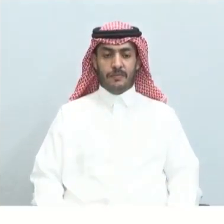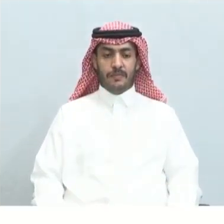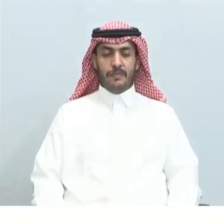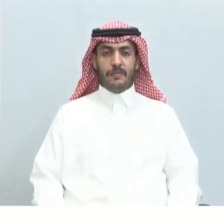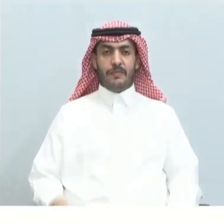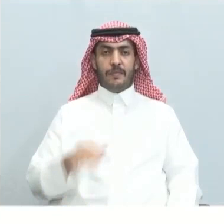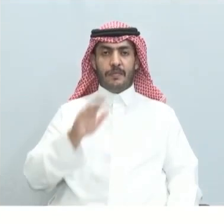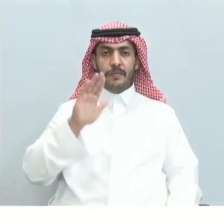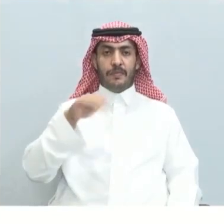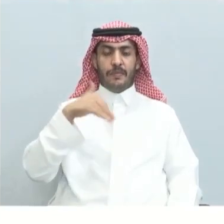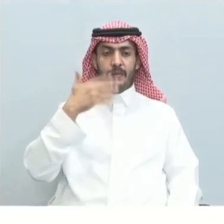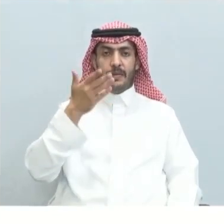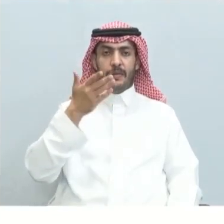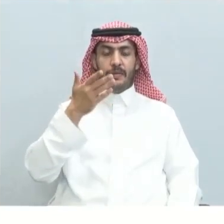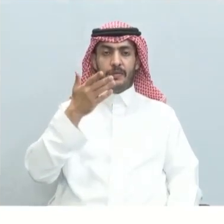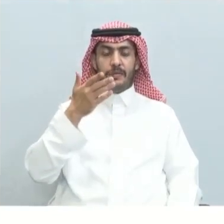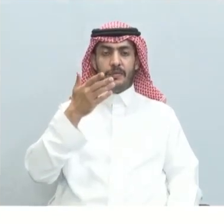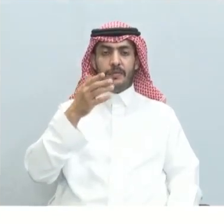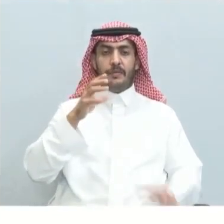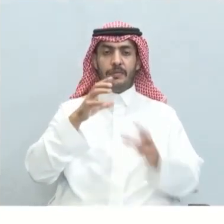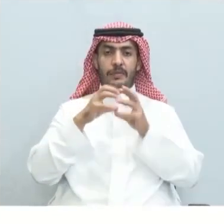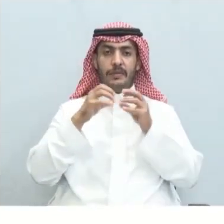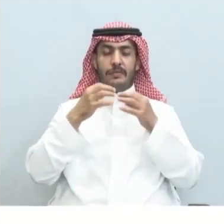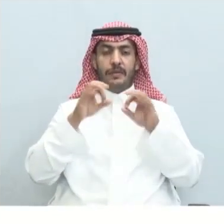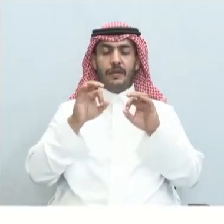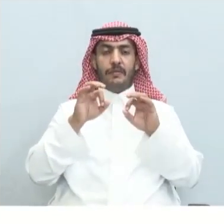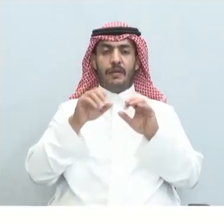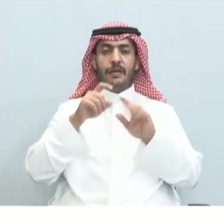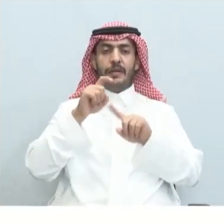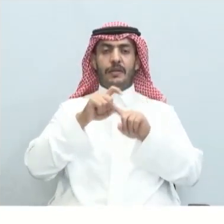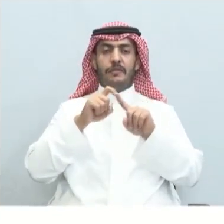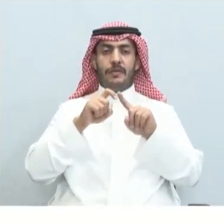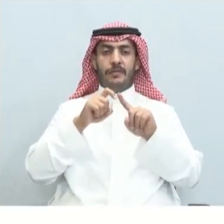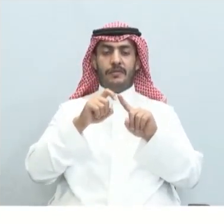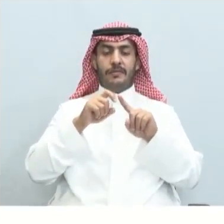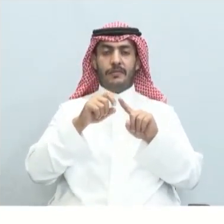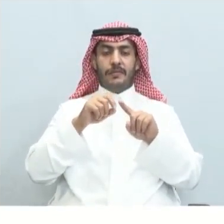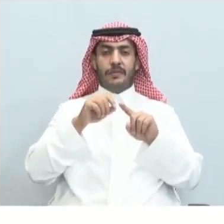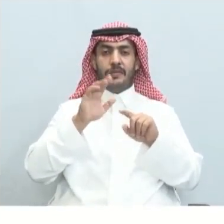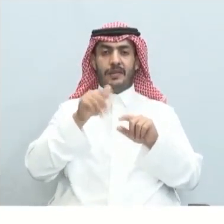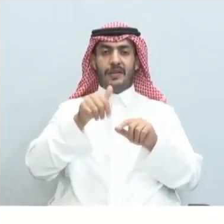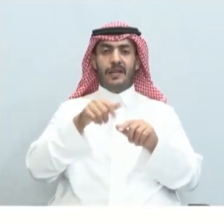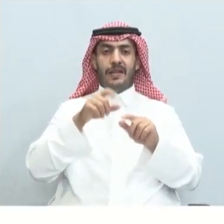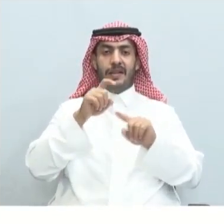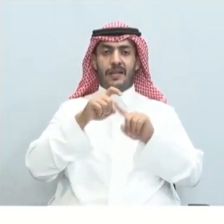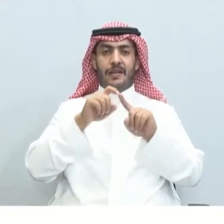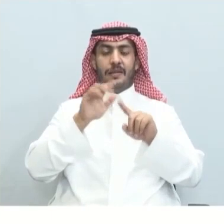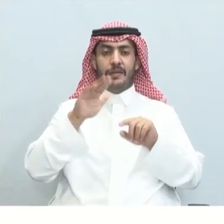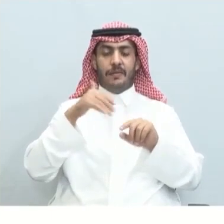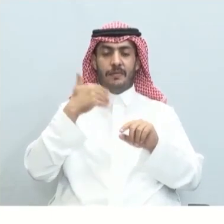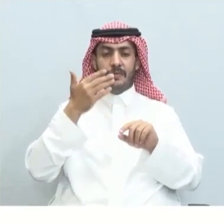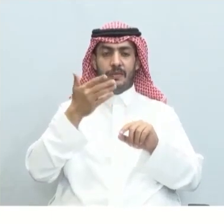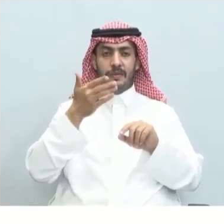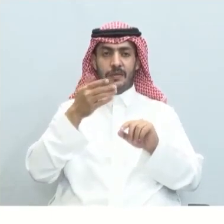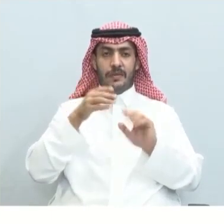بعد ذلك ستنتج لي او تظهر لي نتيجه هذه النتيجه